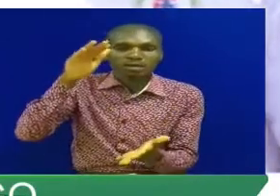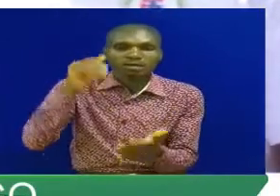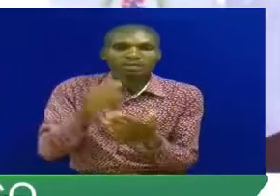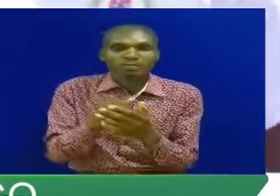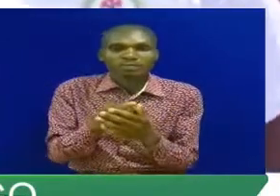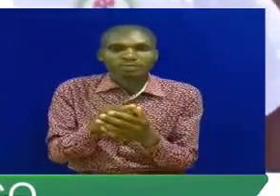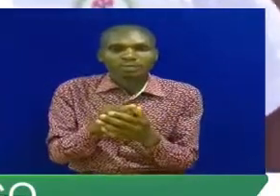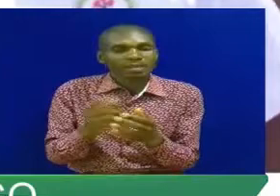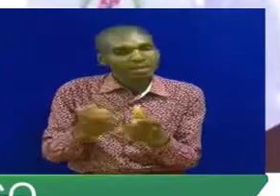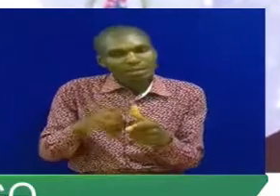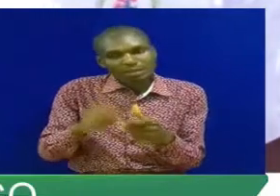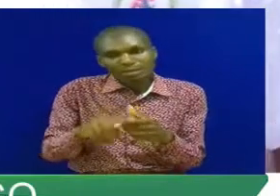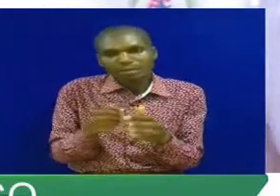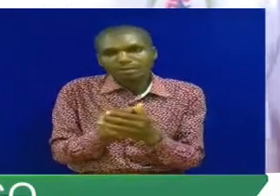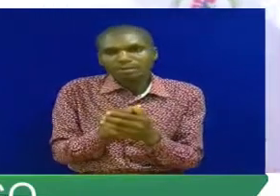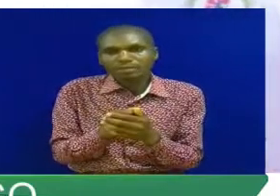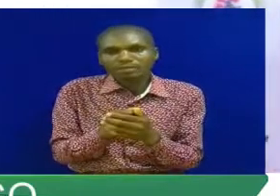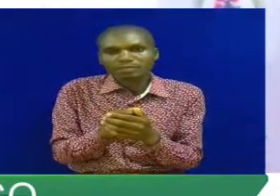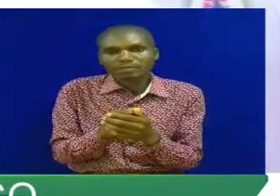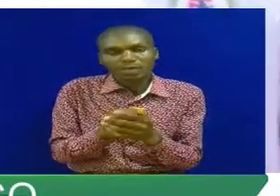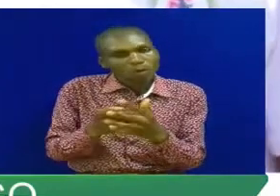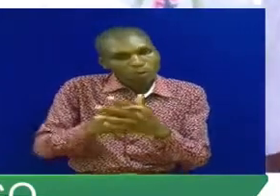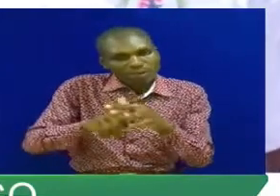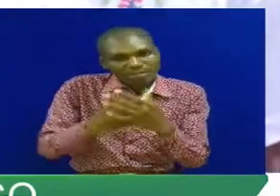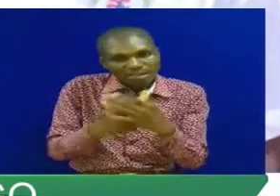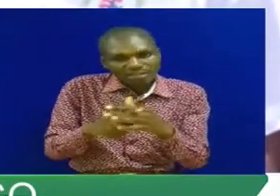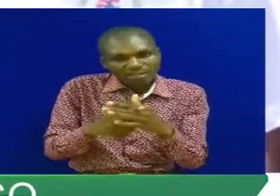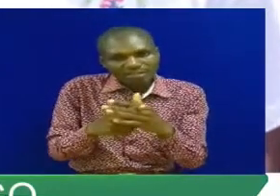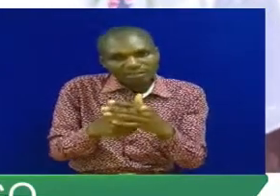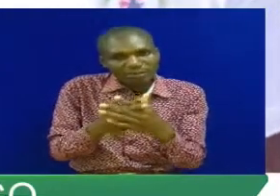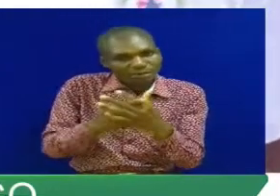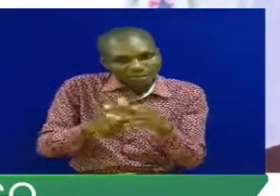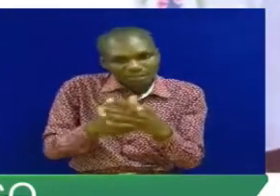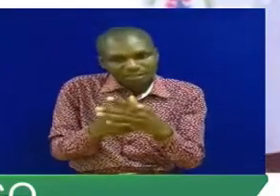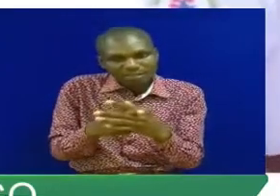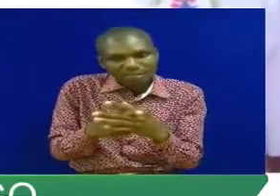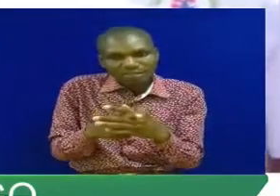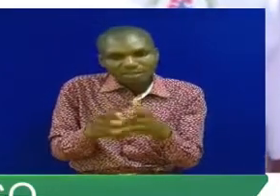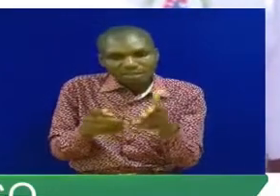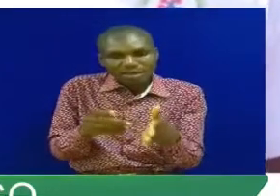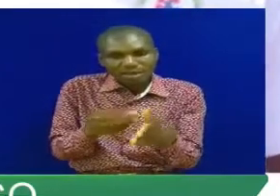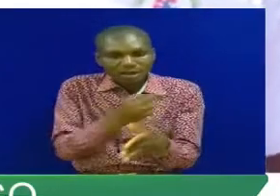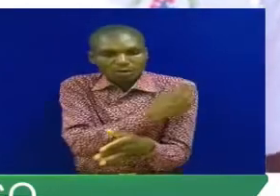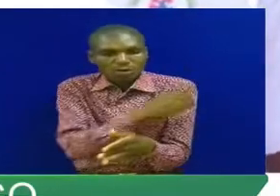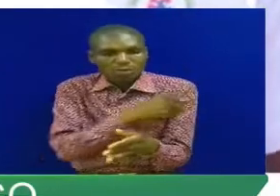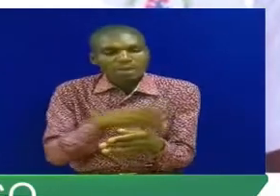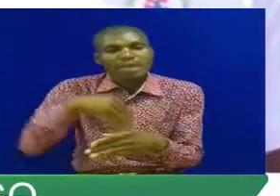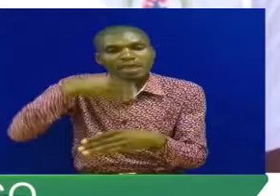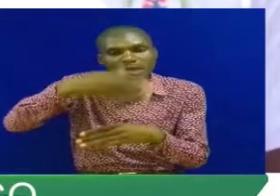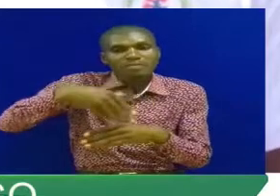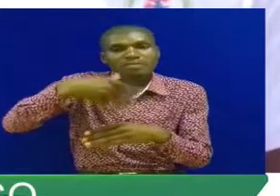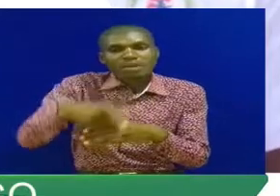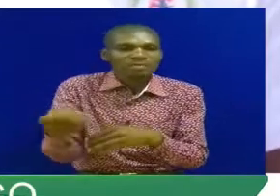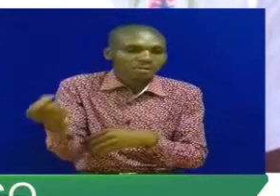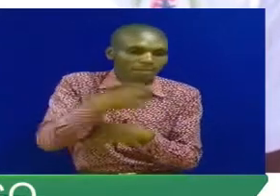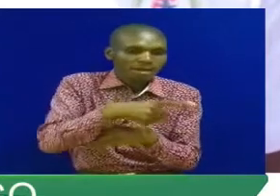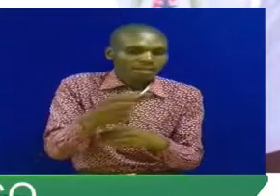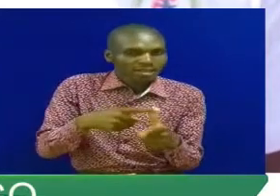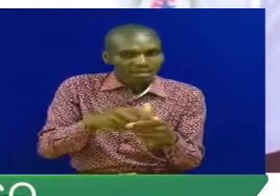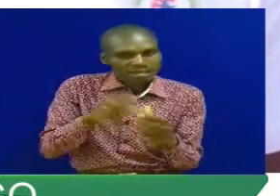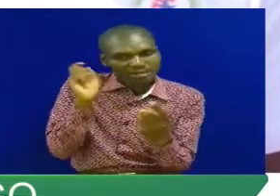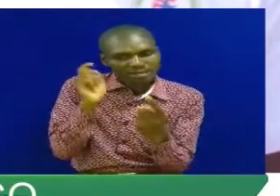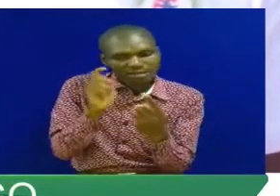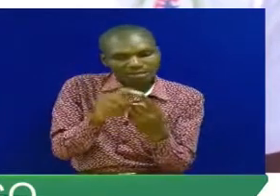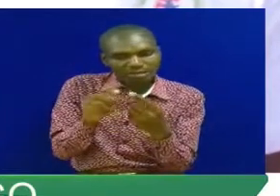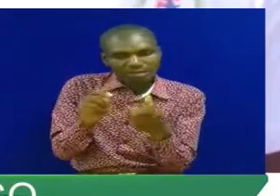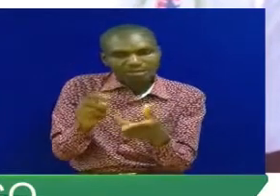igoro nigo toko mo chakie clinic iga iga Kisii Teaching and Referral asago chakero motienyi orole kana no munyagitali